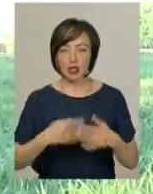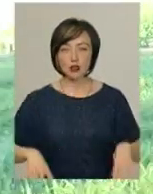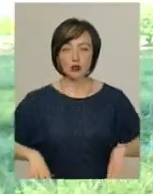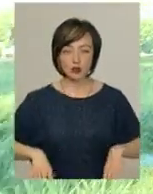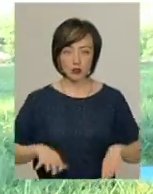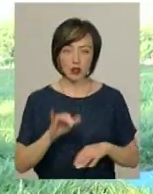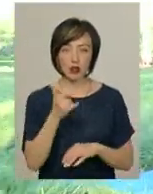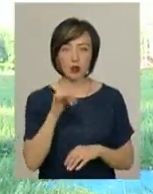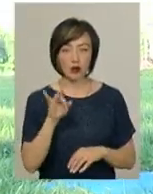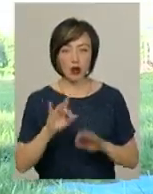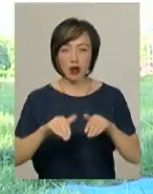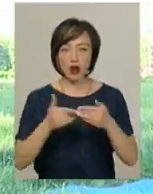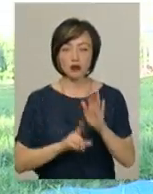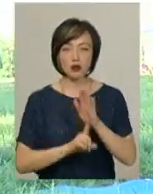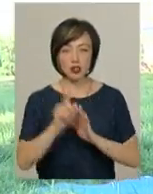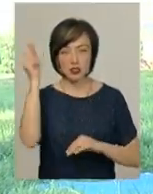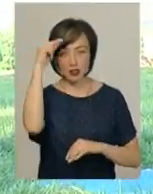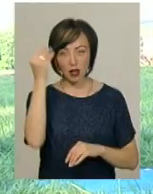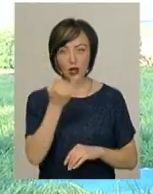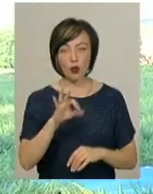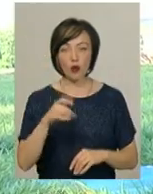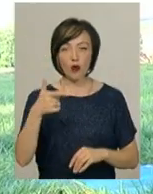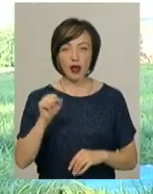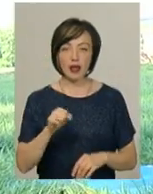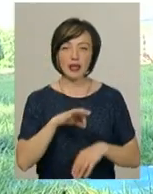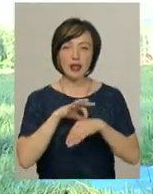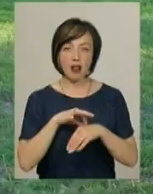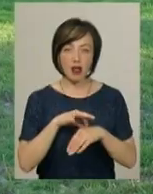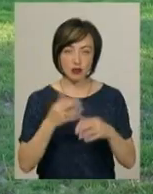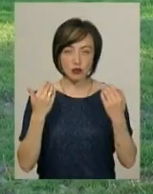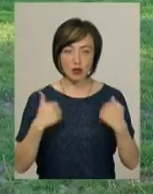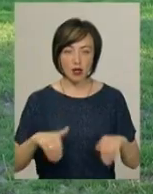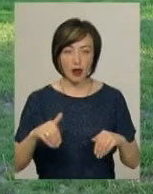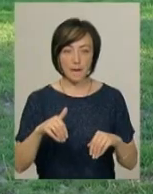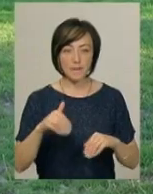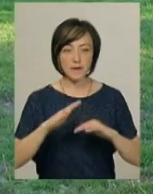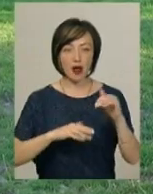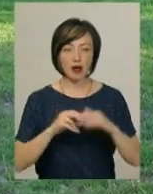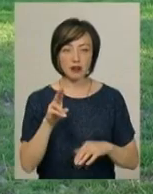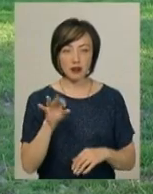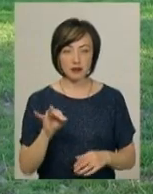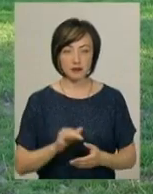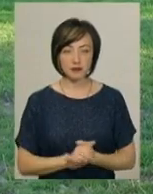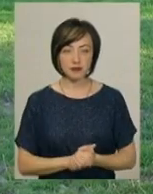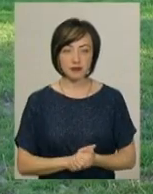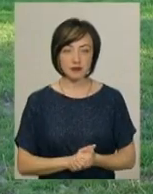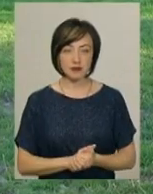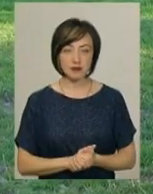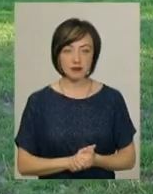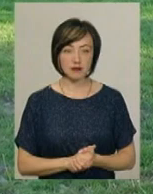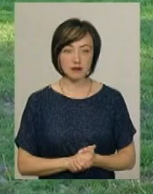Ігор Площинський. Він радить починати заняття з йоги із тілесної практики. Замітно на путі, на моєму путі